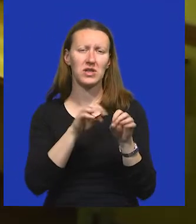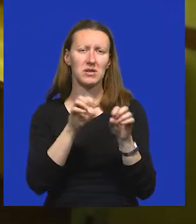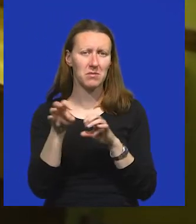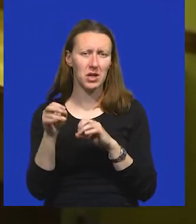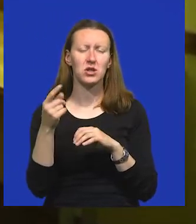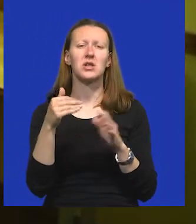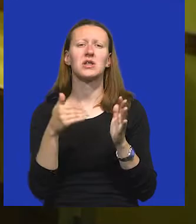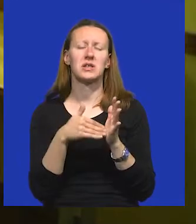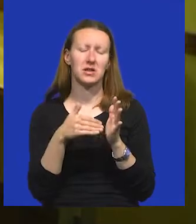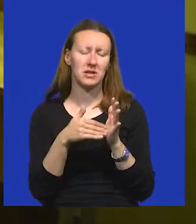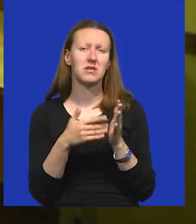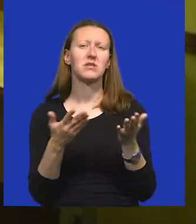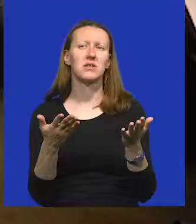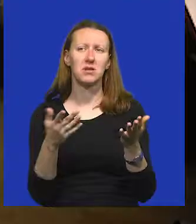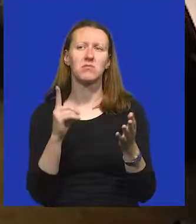differenziata, perché